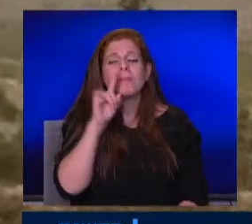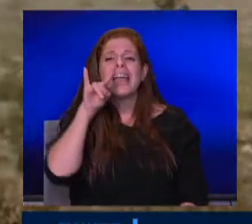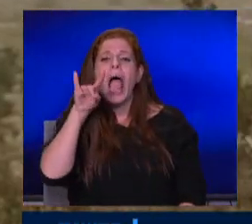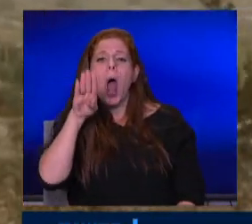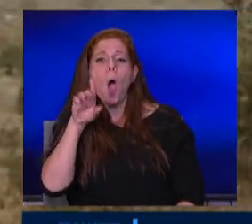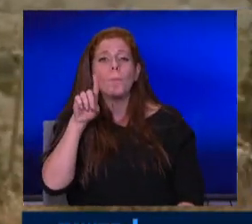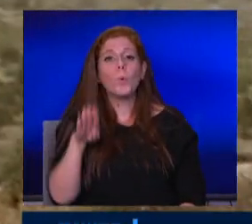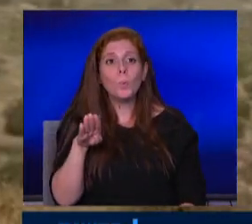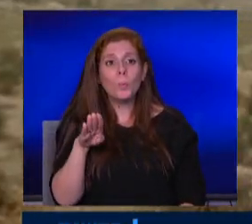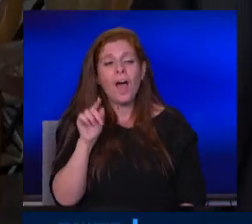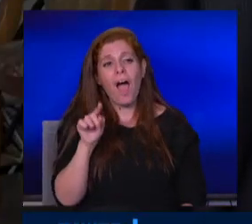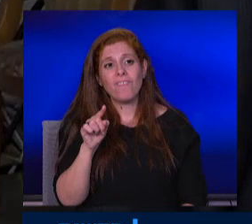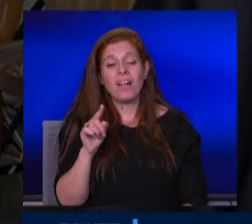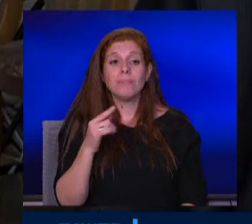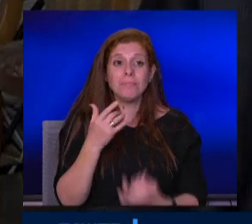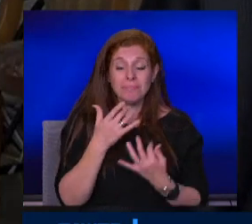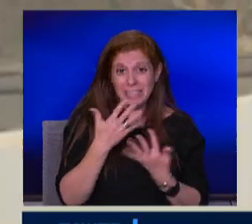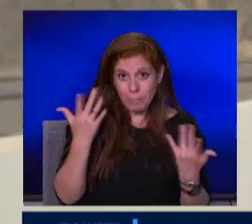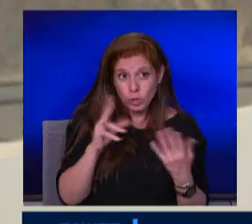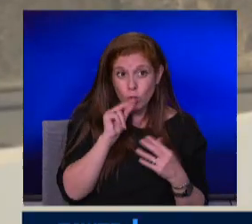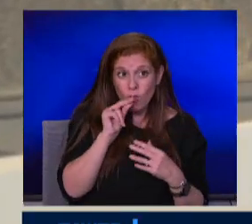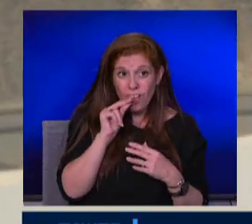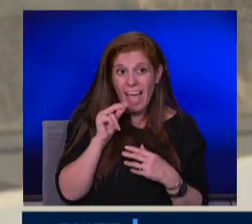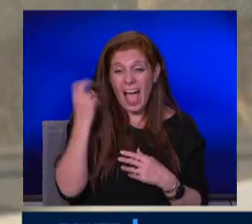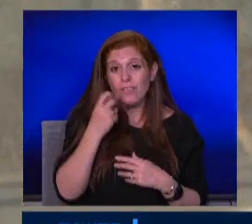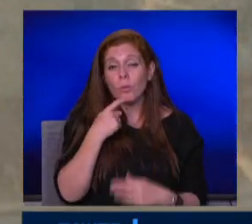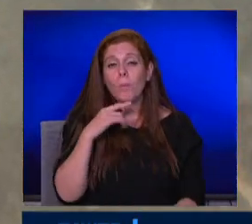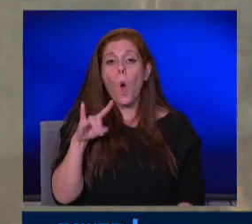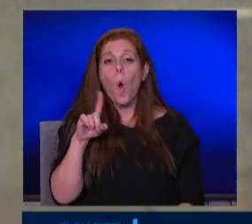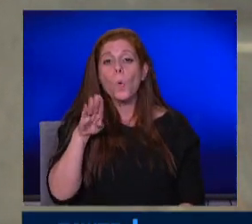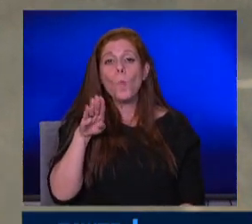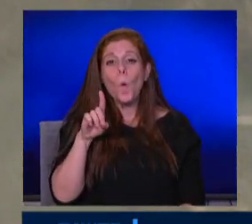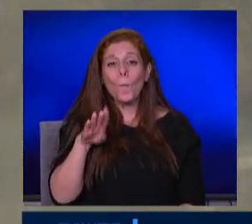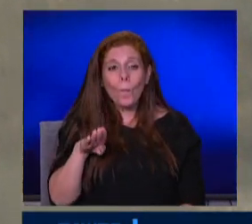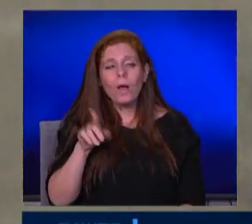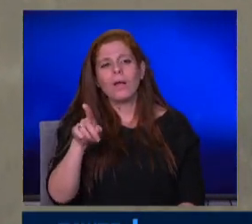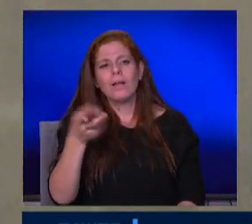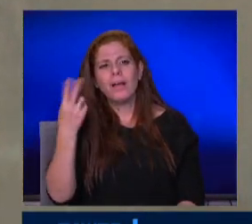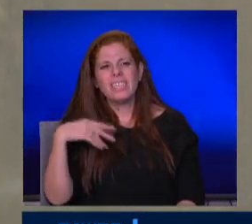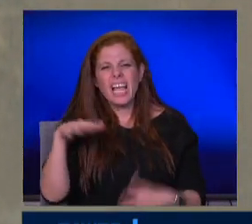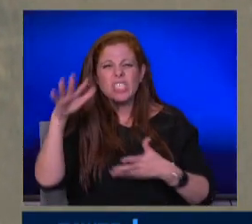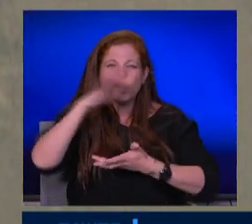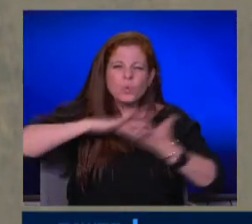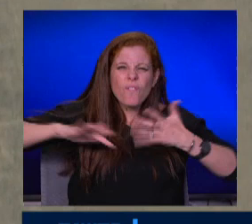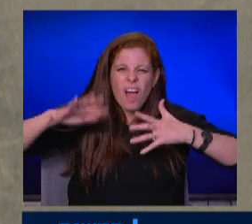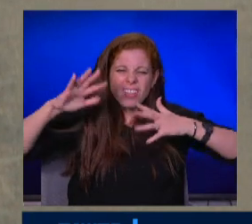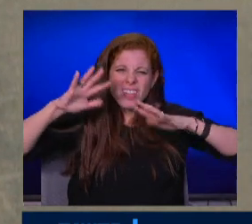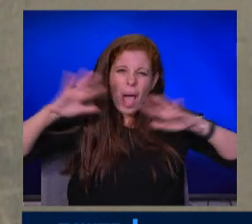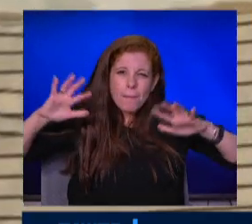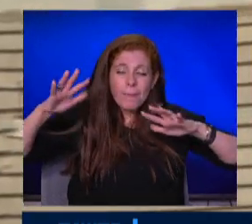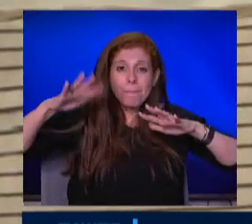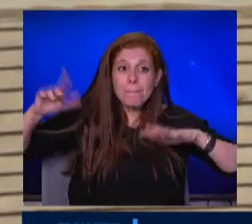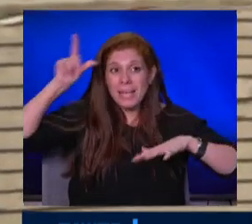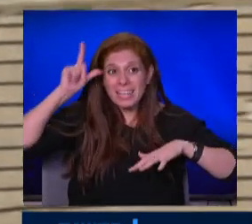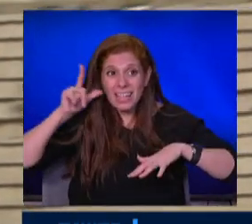אבל מסתבר שעם דוברי ערבית הם קוראים לזה הובוב. הייתה סופת רעמים מעל ירדנו. הבעיה היא שכשסופת